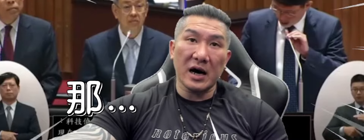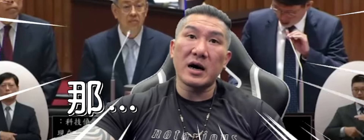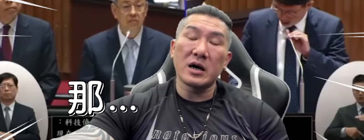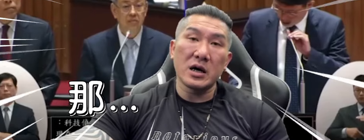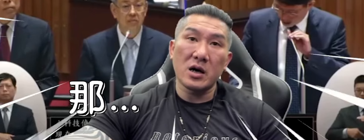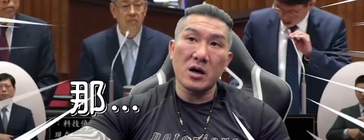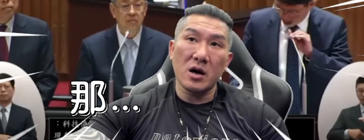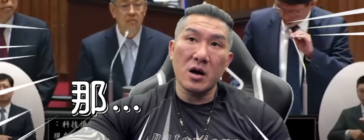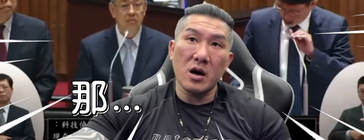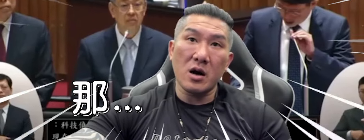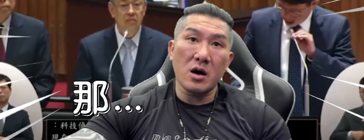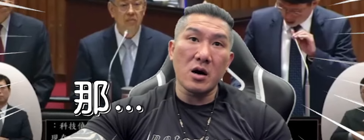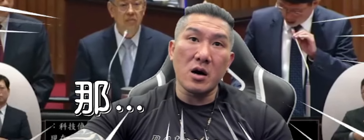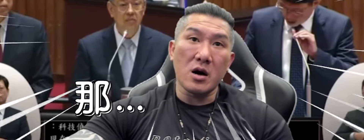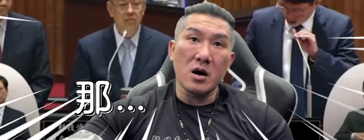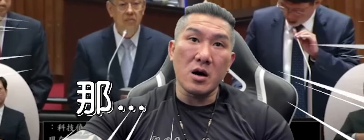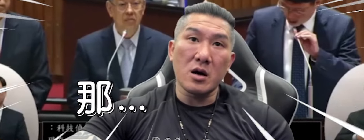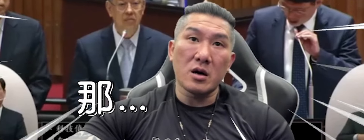那